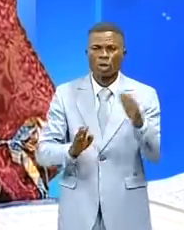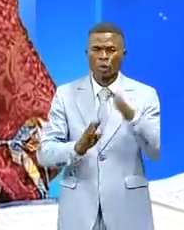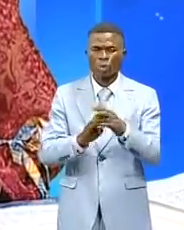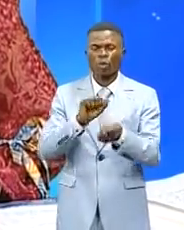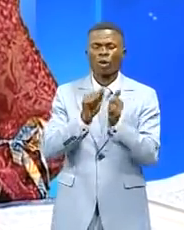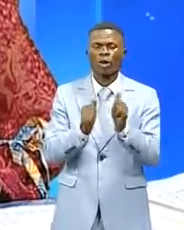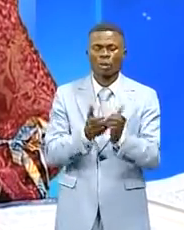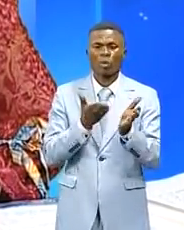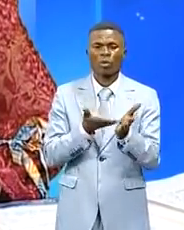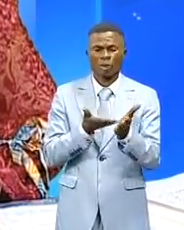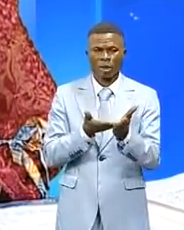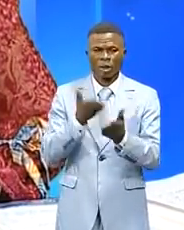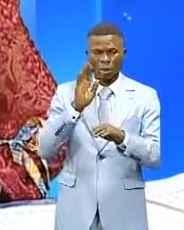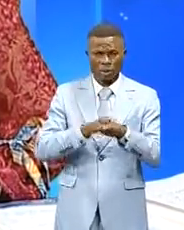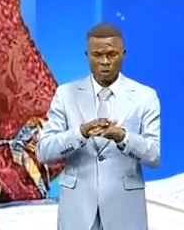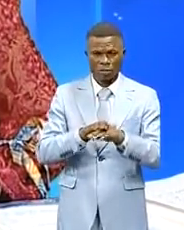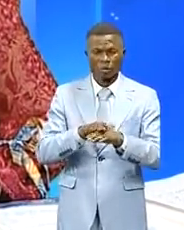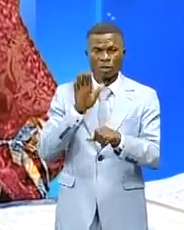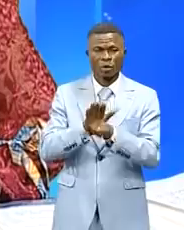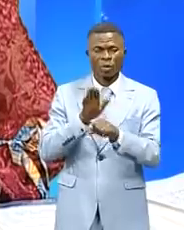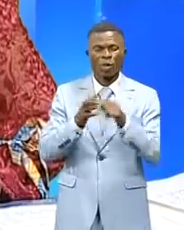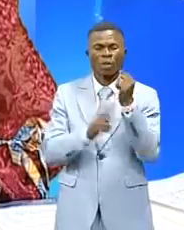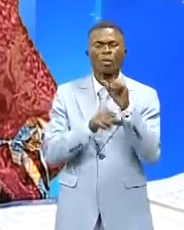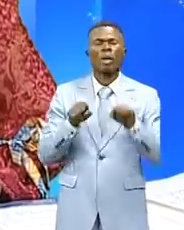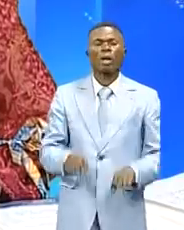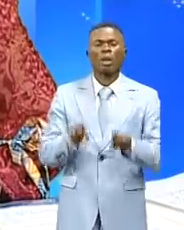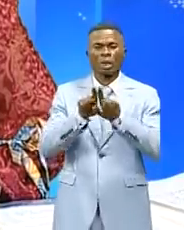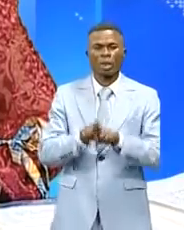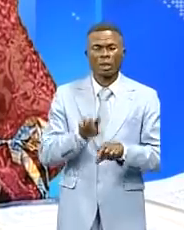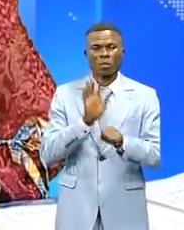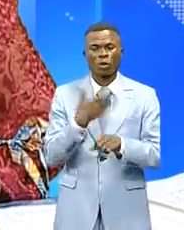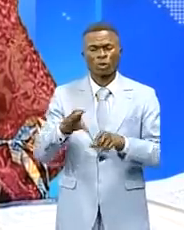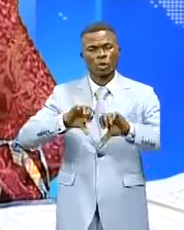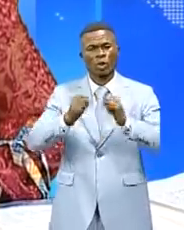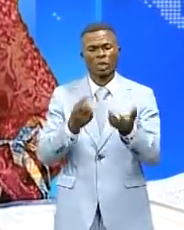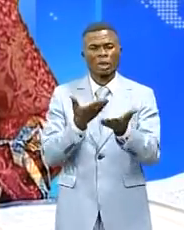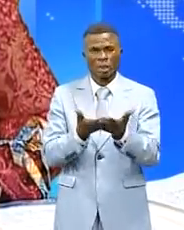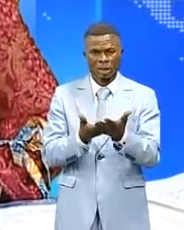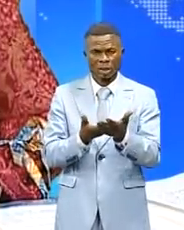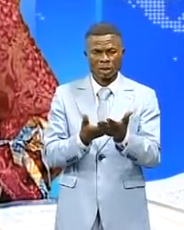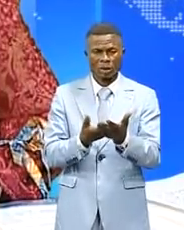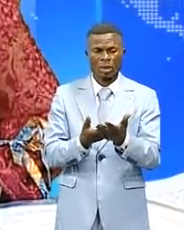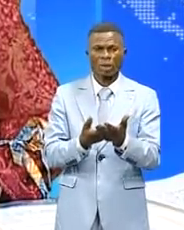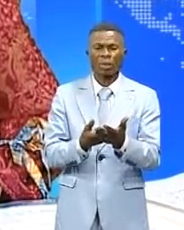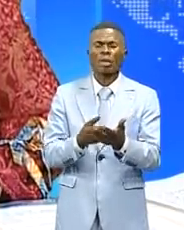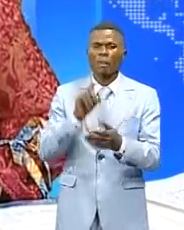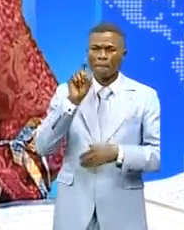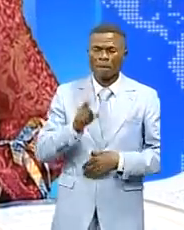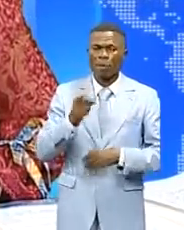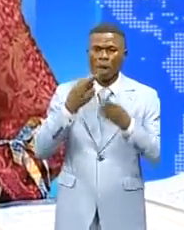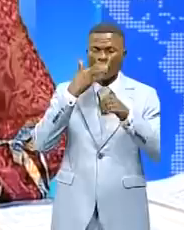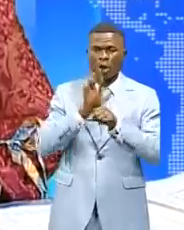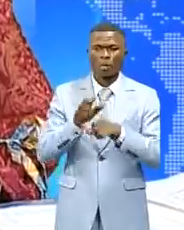catastrophe qui a causé des pertes en vies humaines et d'importants dégâts matériels je voudrais vous rassurer